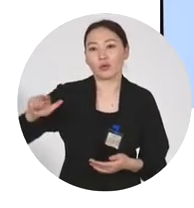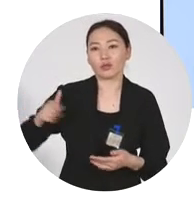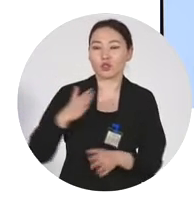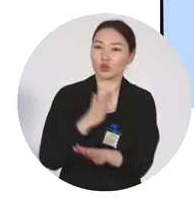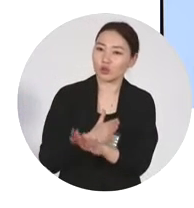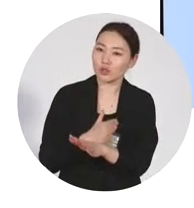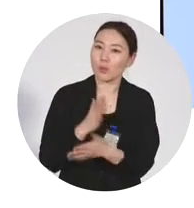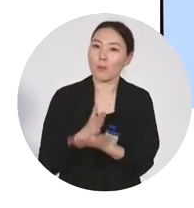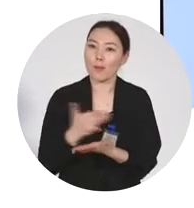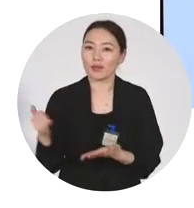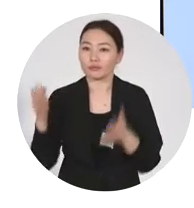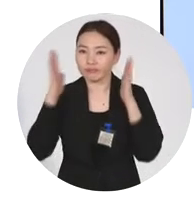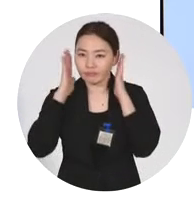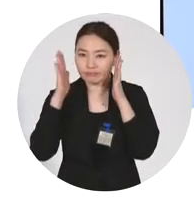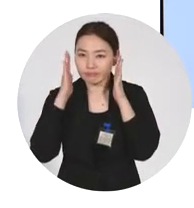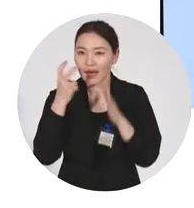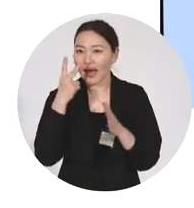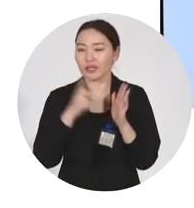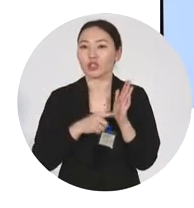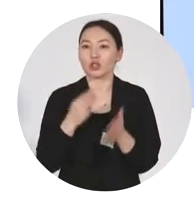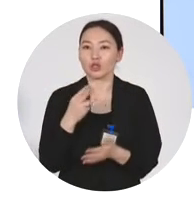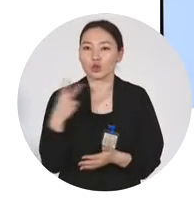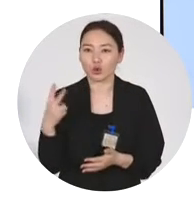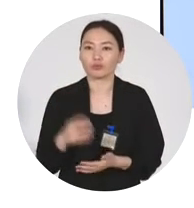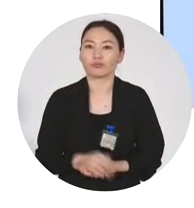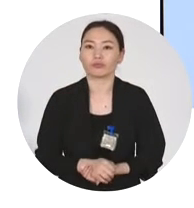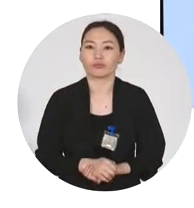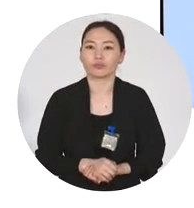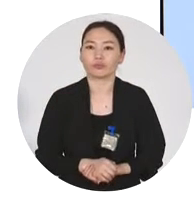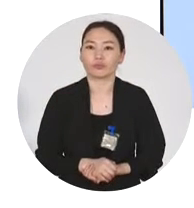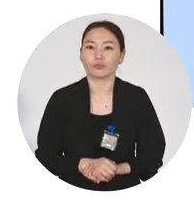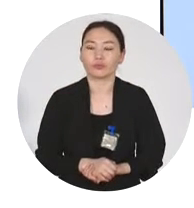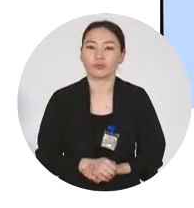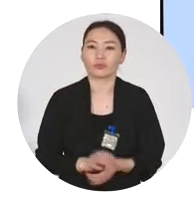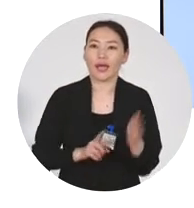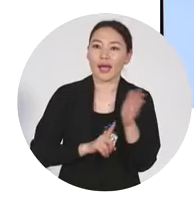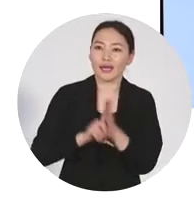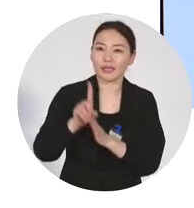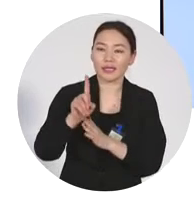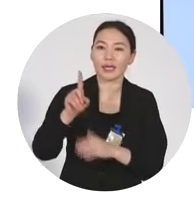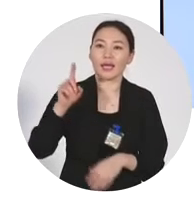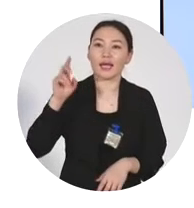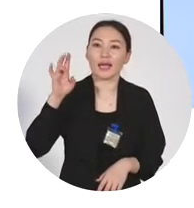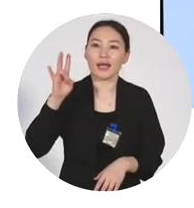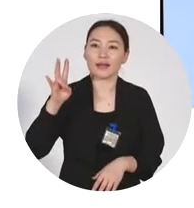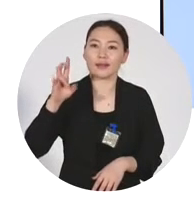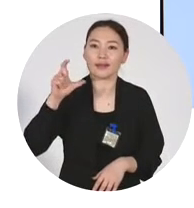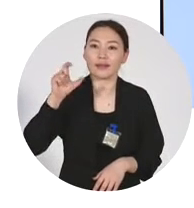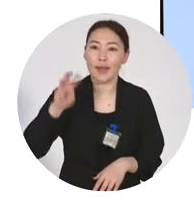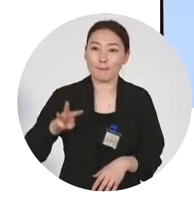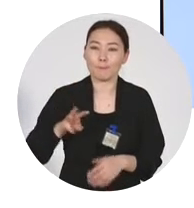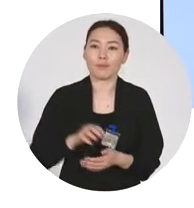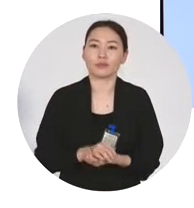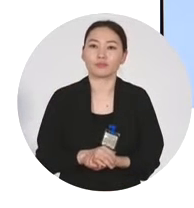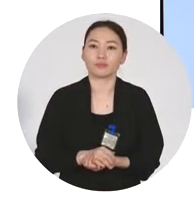ямар үсгээр ихэлсэн бэ? Хувилгагч нөхцөл үү, хувилгагч нөхцөл үү гэдгийг харах хэрэгтэй. За эхний ним гэдэг үйл үг бол ихшгээр